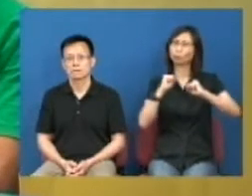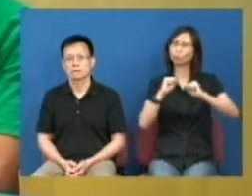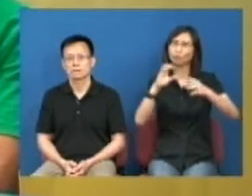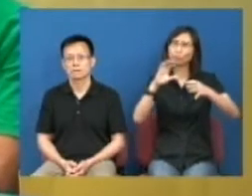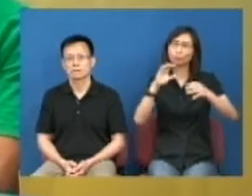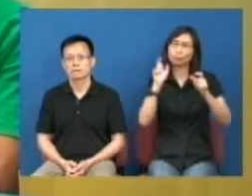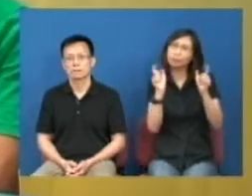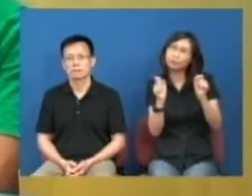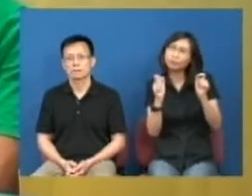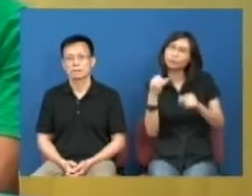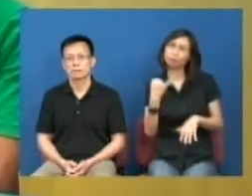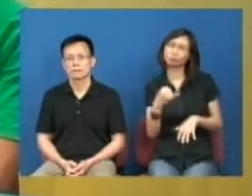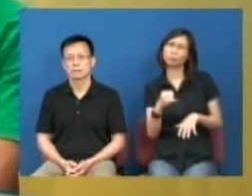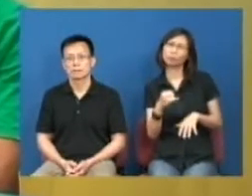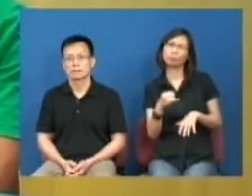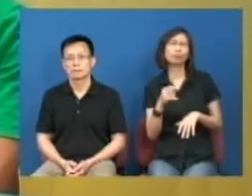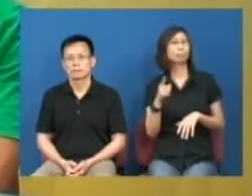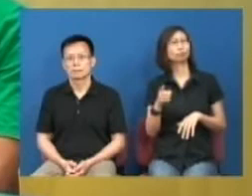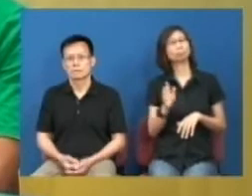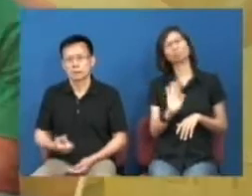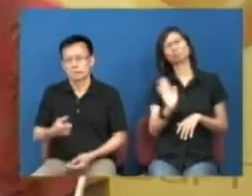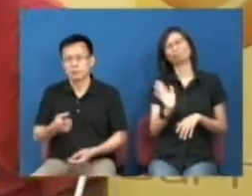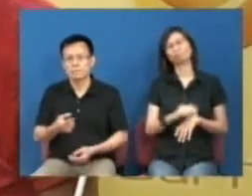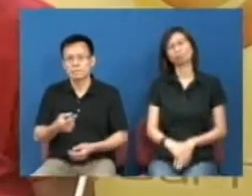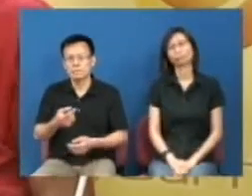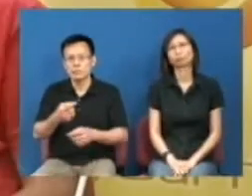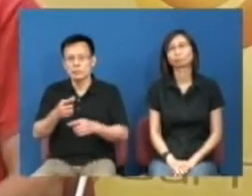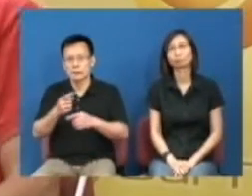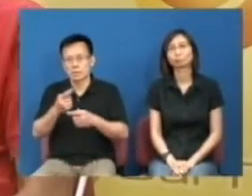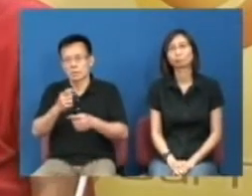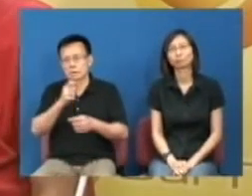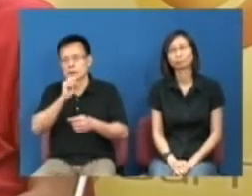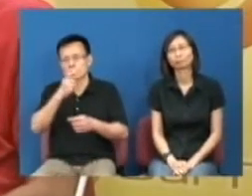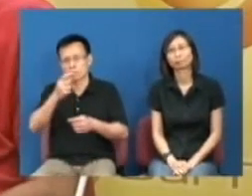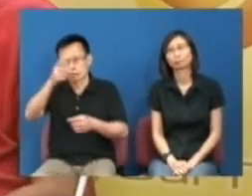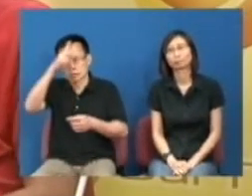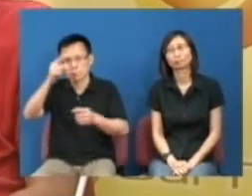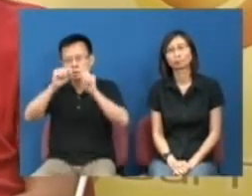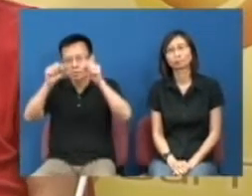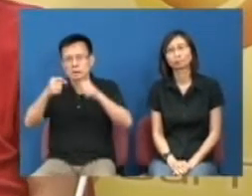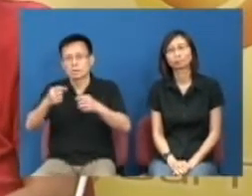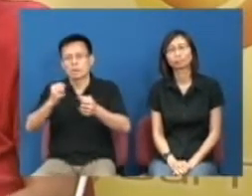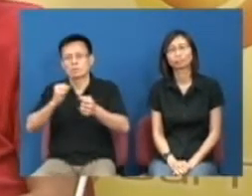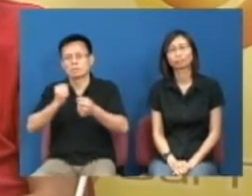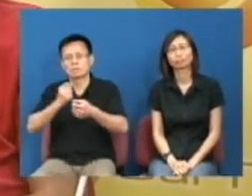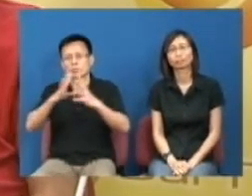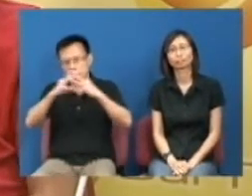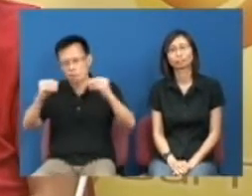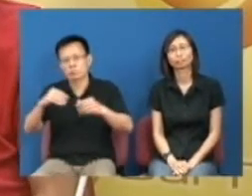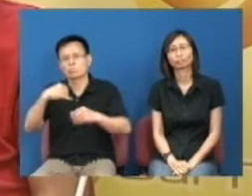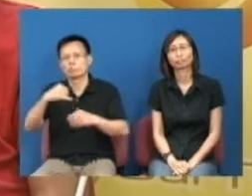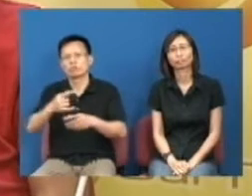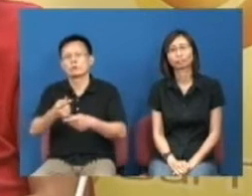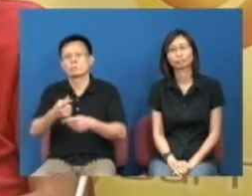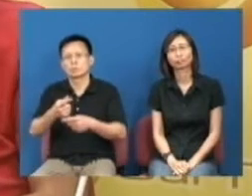不好意思，我只能咁講，你係真係喺度抽水咯。 唔係，我咪即係佢有個政治問題解決唔到咧。當你話即係紀念辛亥革命嘅時